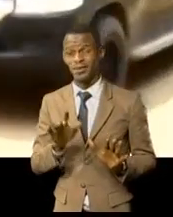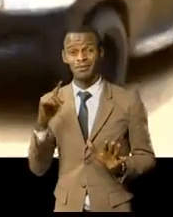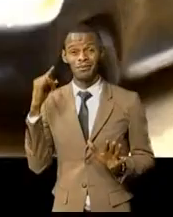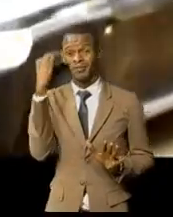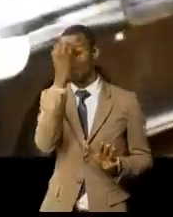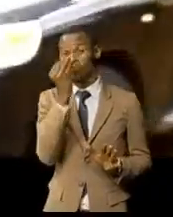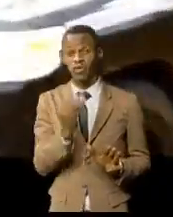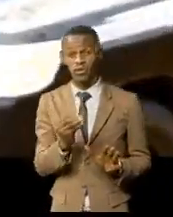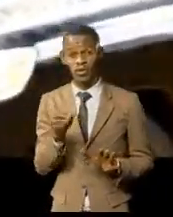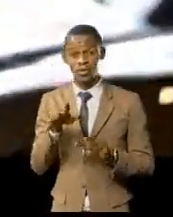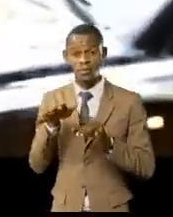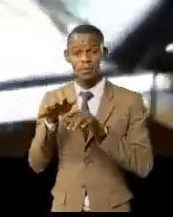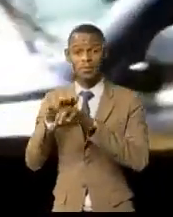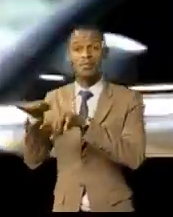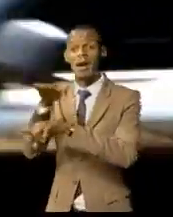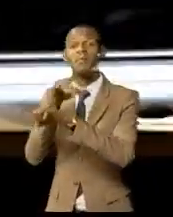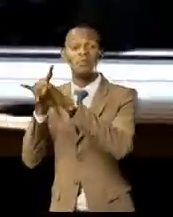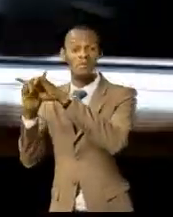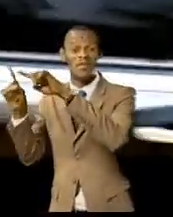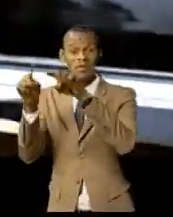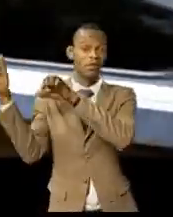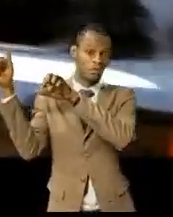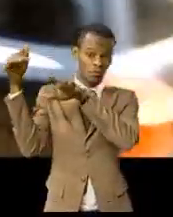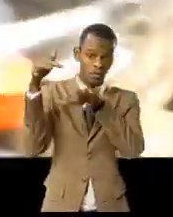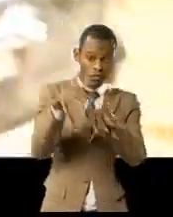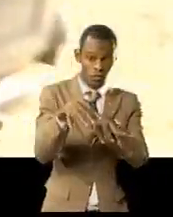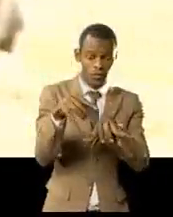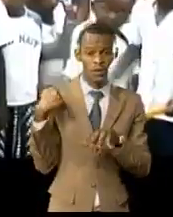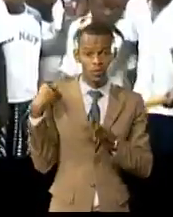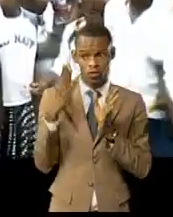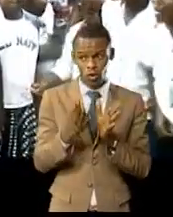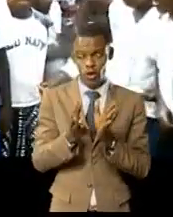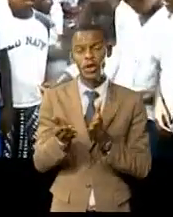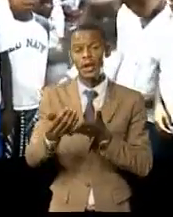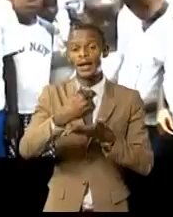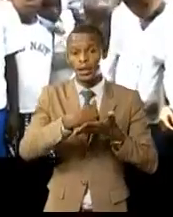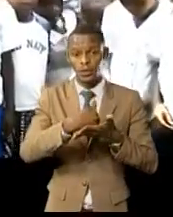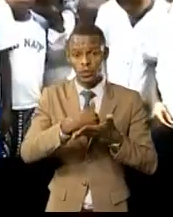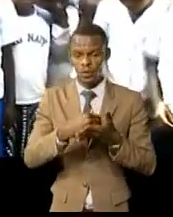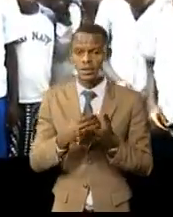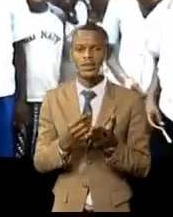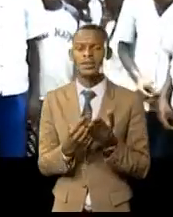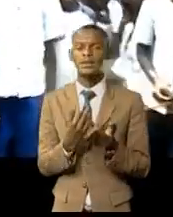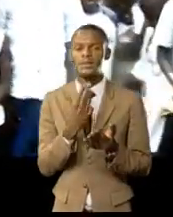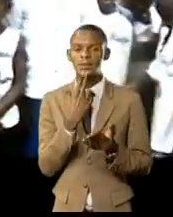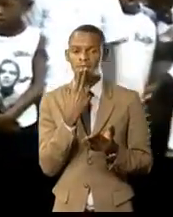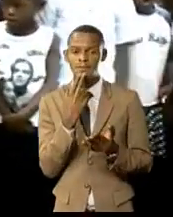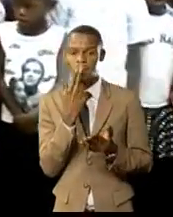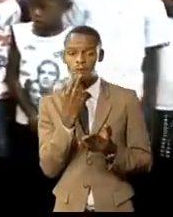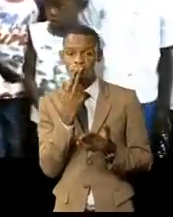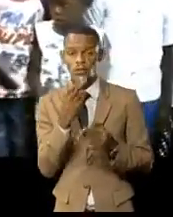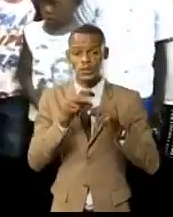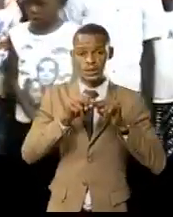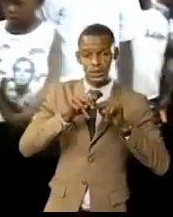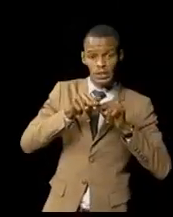son chemin de retour, l'autorité provinciale a remis des sacs de sel au village situé le long de la route, malgré son état au